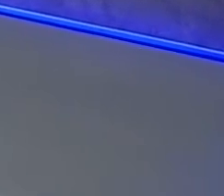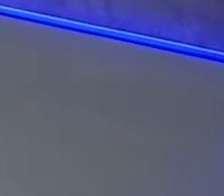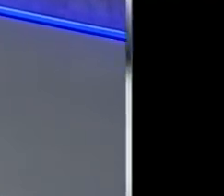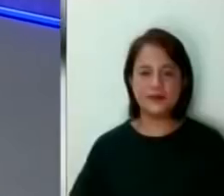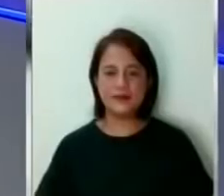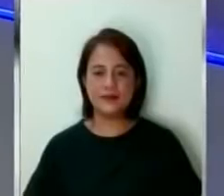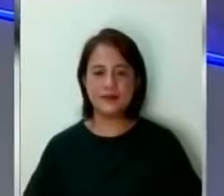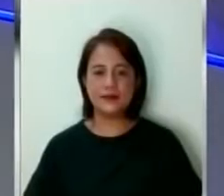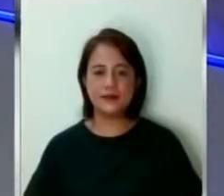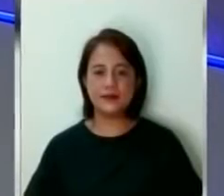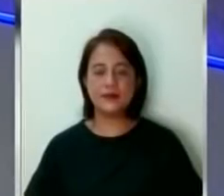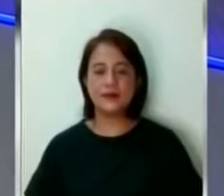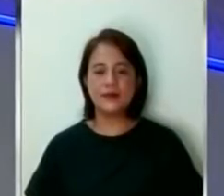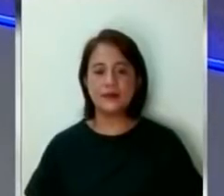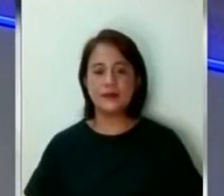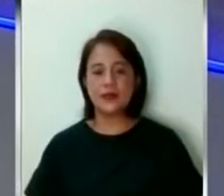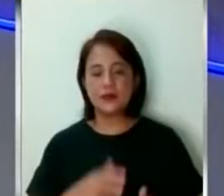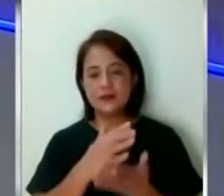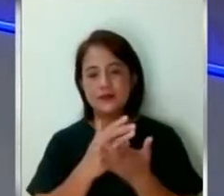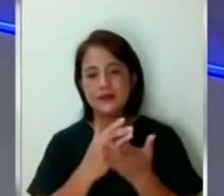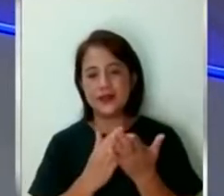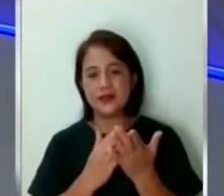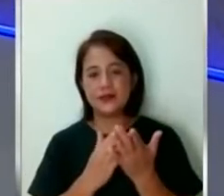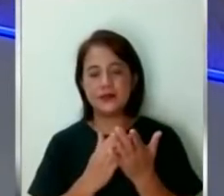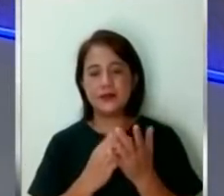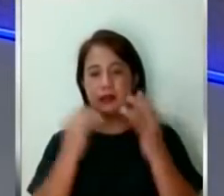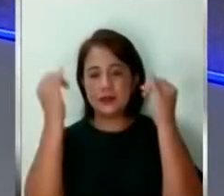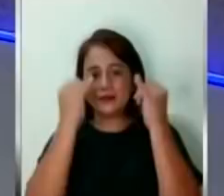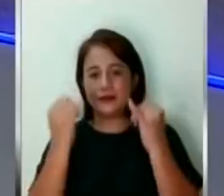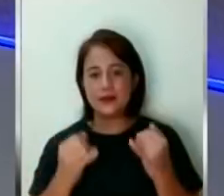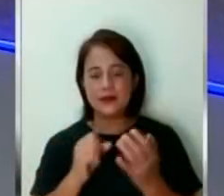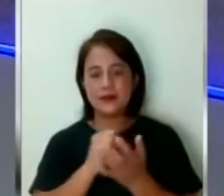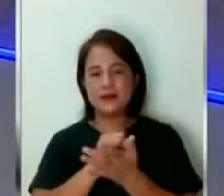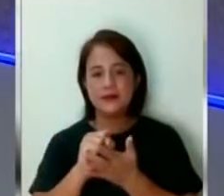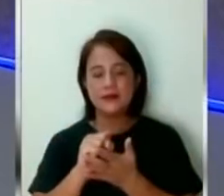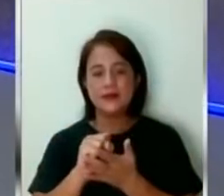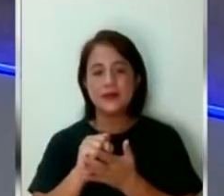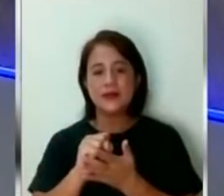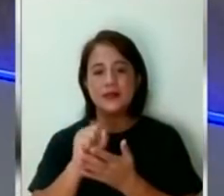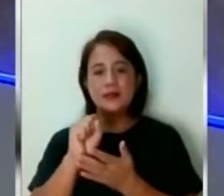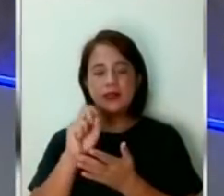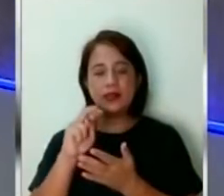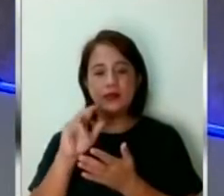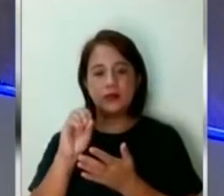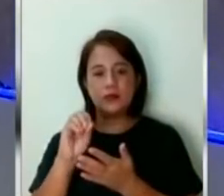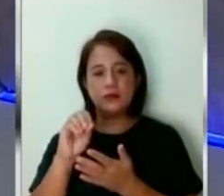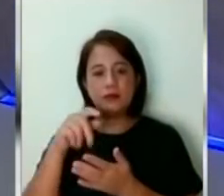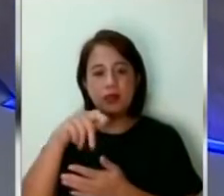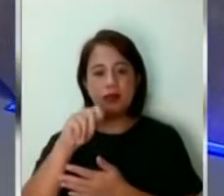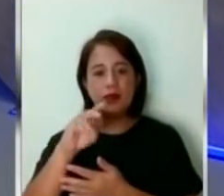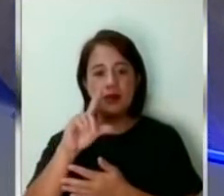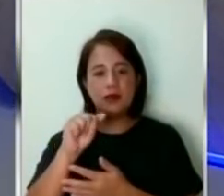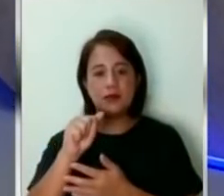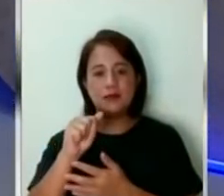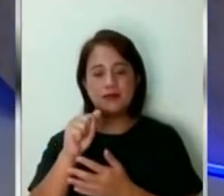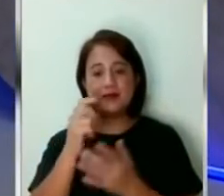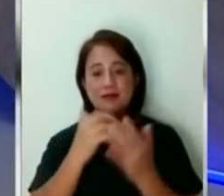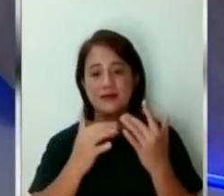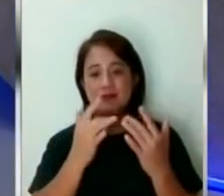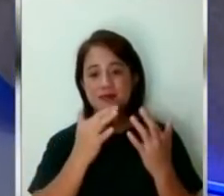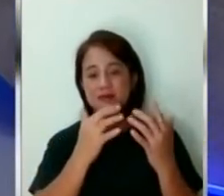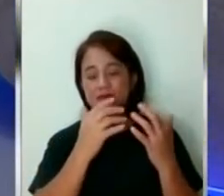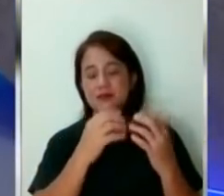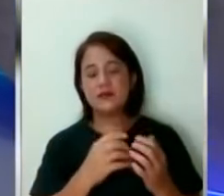Ilang bahagi na lang ang natira sa imahe ng Santo Niño de Pandacan na kasama sa naabo sa sunog nitong Biyernes. Sa loob ng